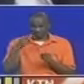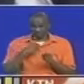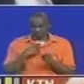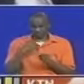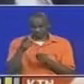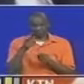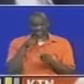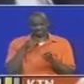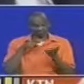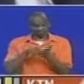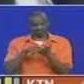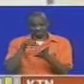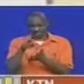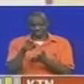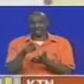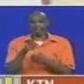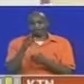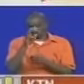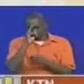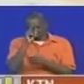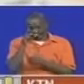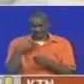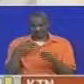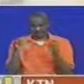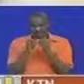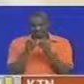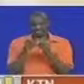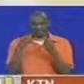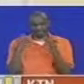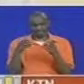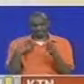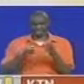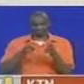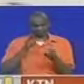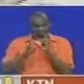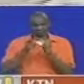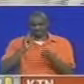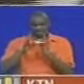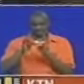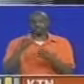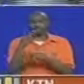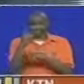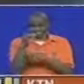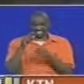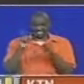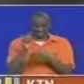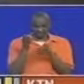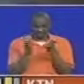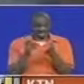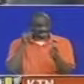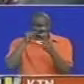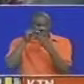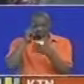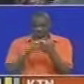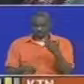maanani swala hili, idara ya polisi iliandaa kikao kilichowaleta pamoja takriban wanariadha 20 hapa jijini Nairobi, lengo kuu